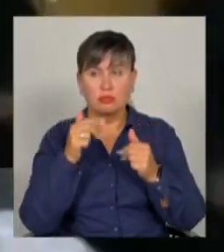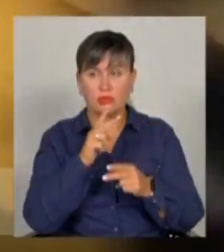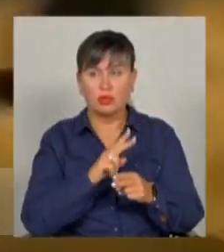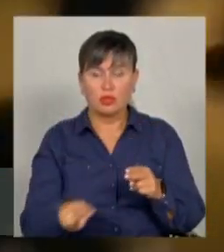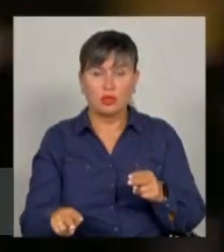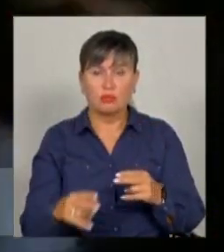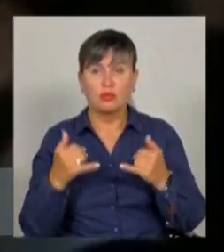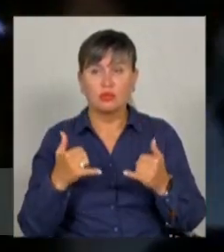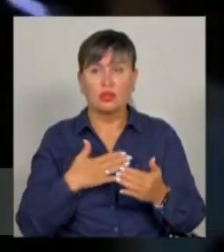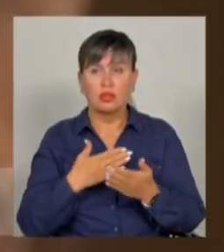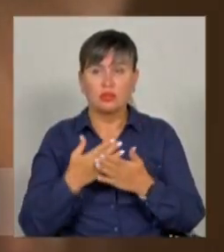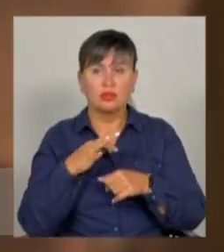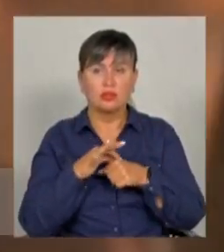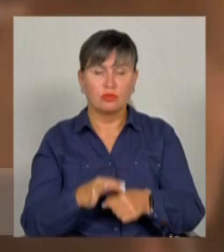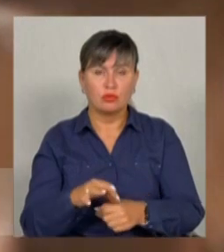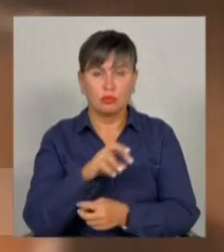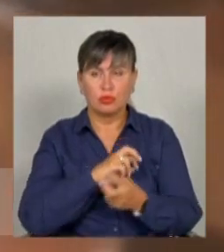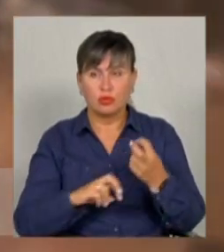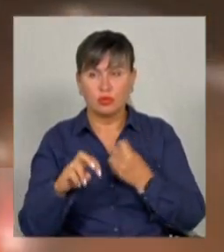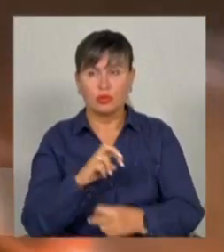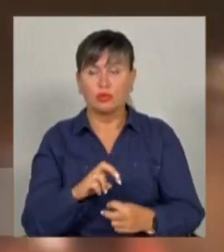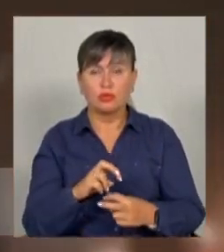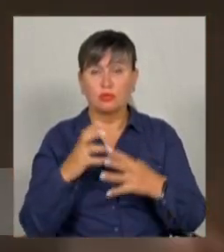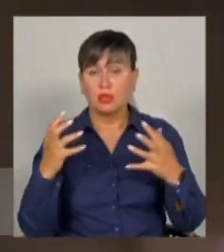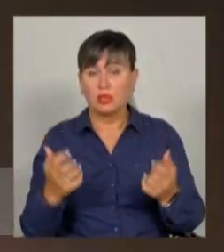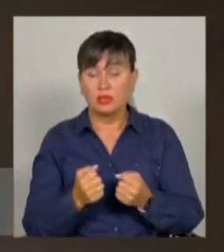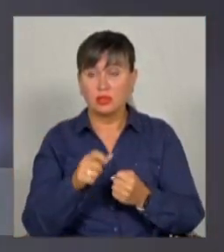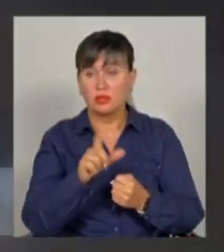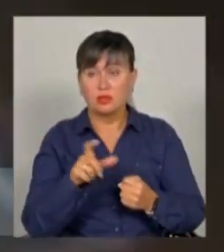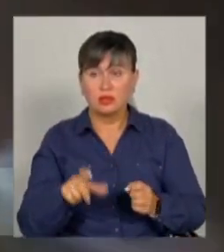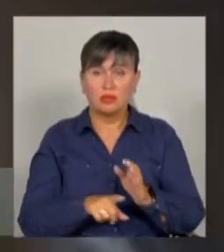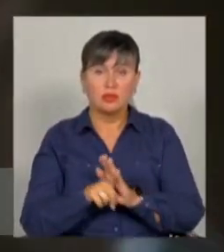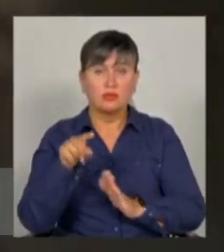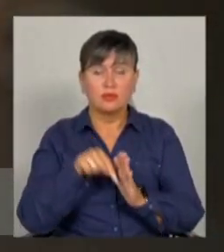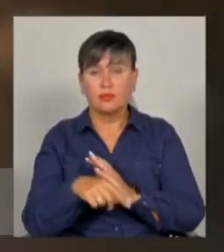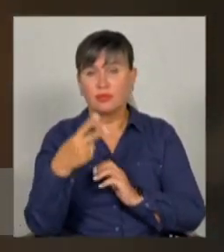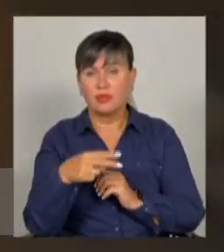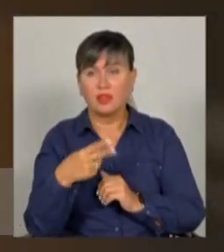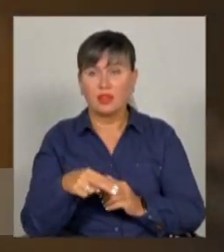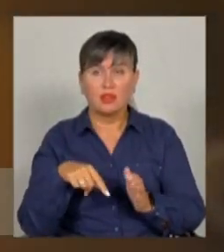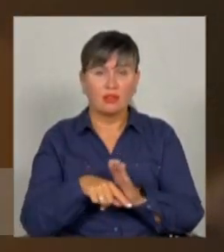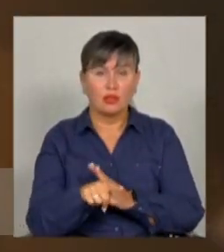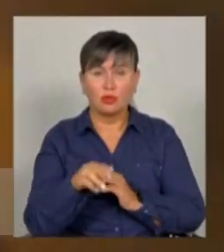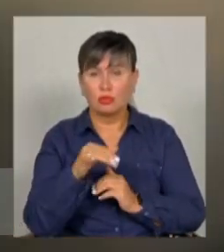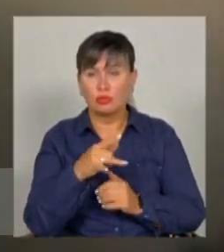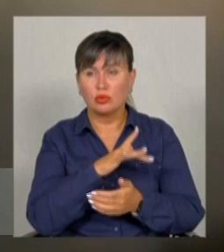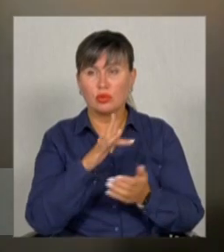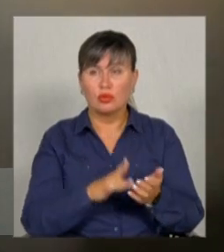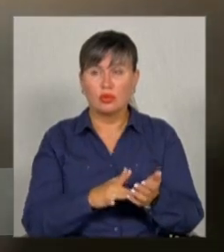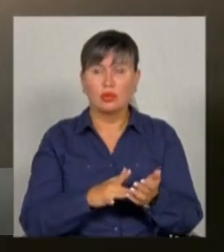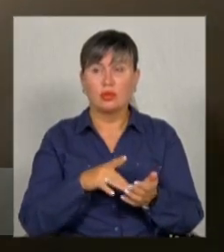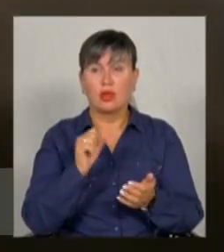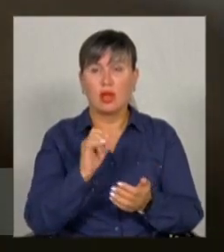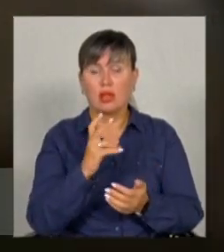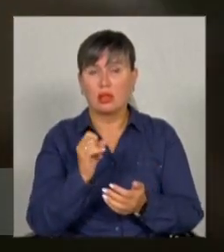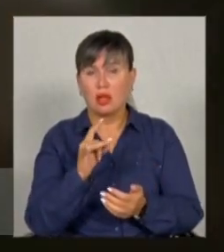пропавшими. Сейчас активно ведутся их поиски. По данным спасателей, в водной ловушке оказались 20 провинций Турции. В городах, в том числе в Анкаре